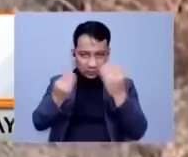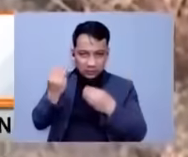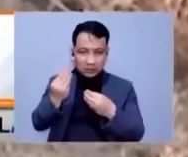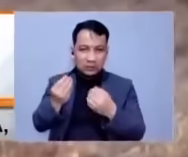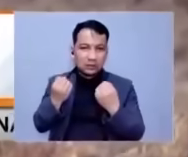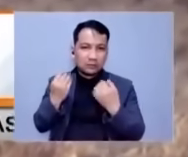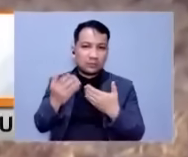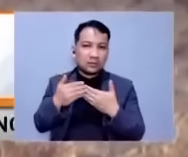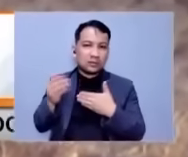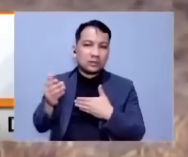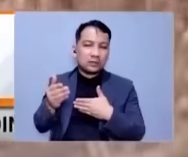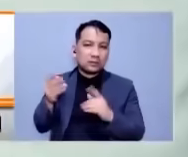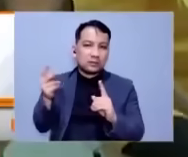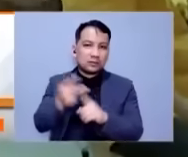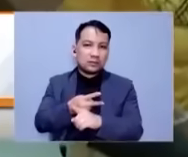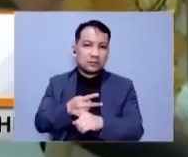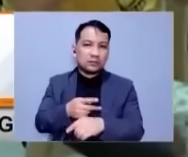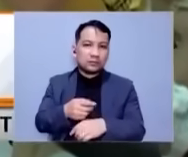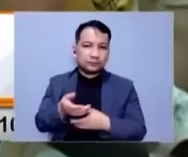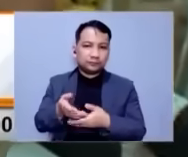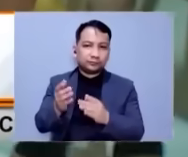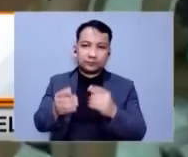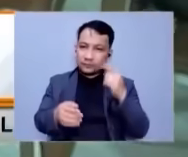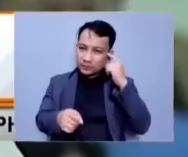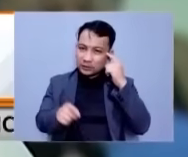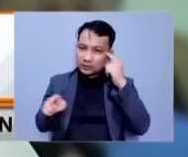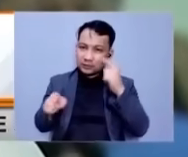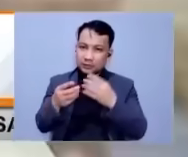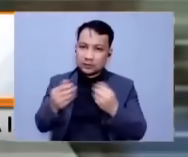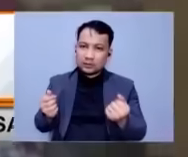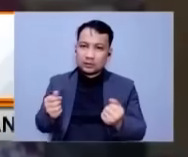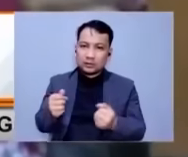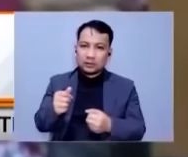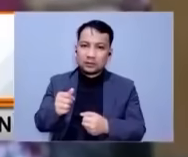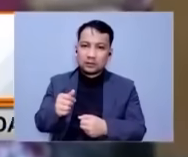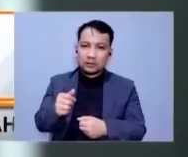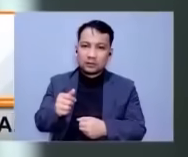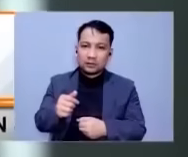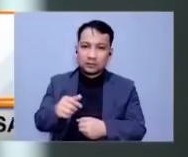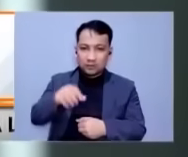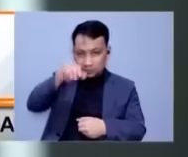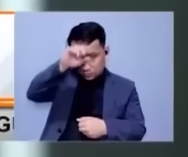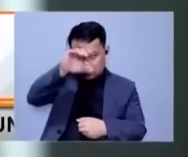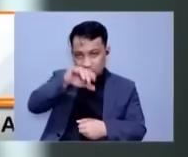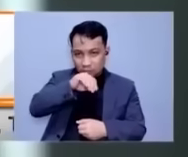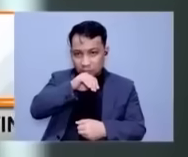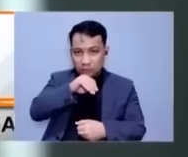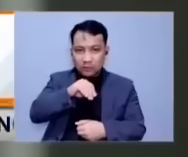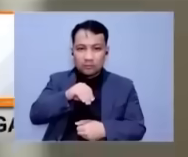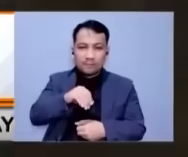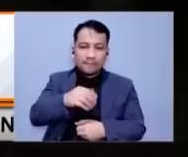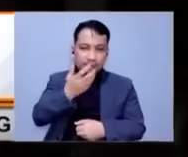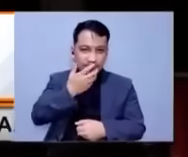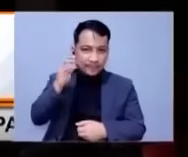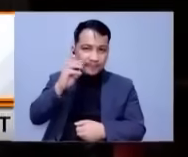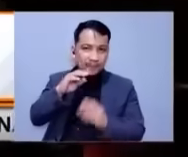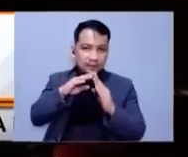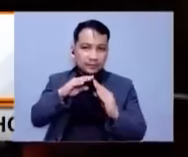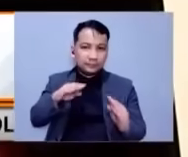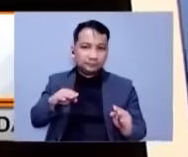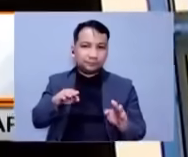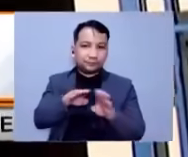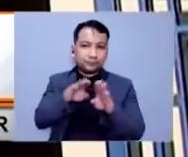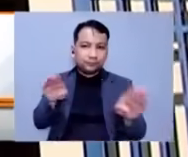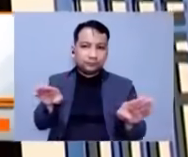mga mabibiktima ng heat stroke, may naisip na solusyon si Lakap para kina Lolo at Lola. Imbes na mainitan sa bahay, binuksan nilang